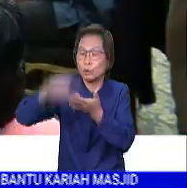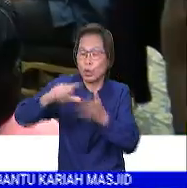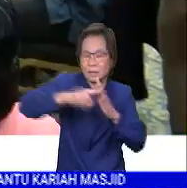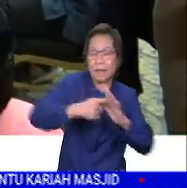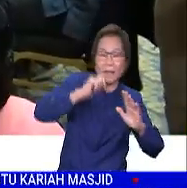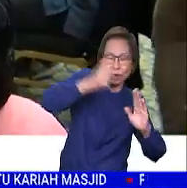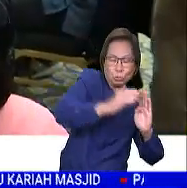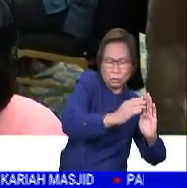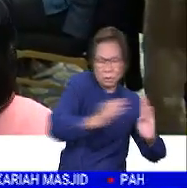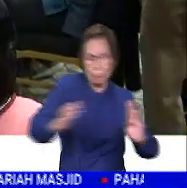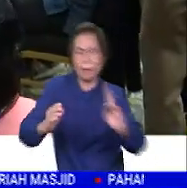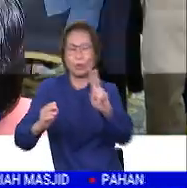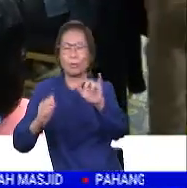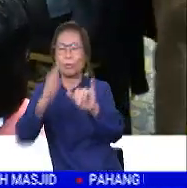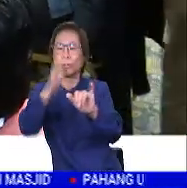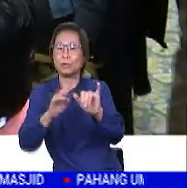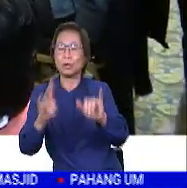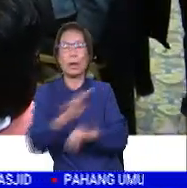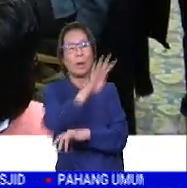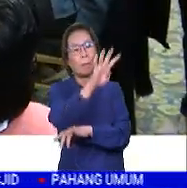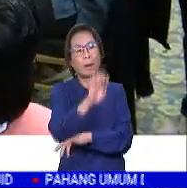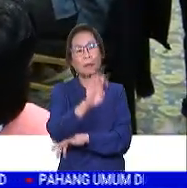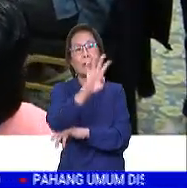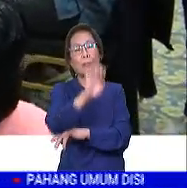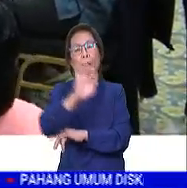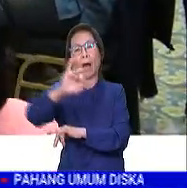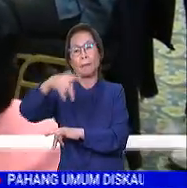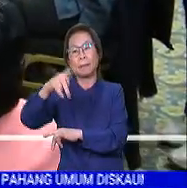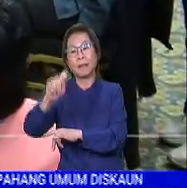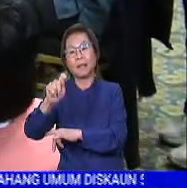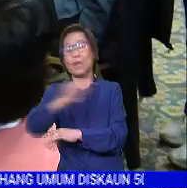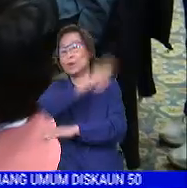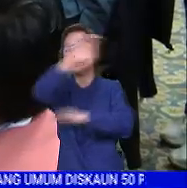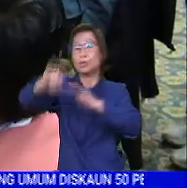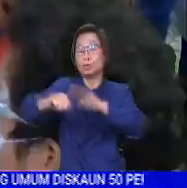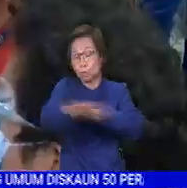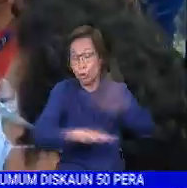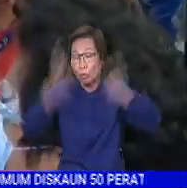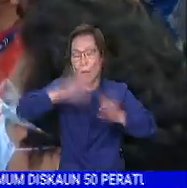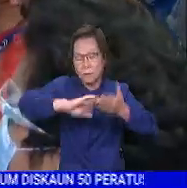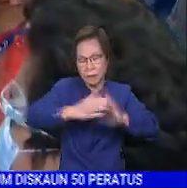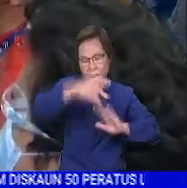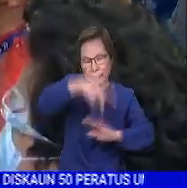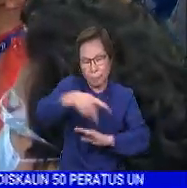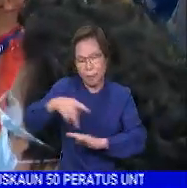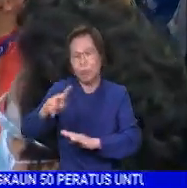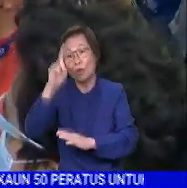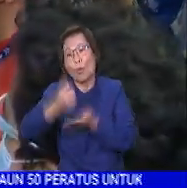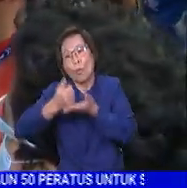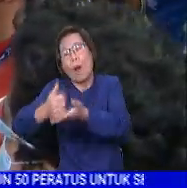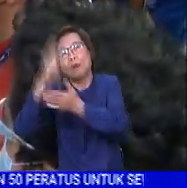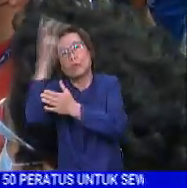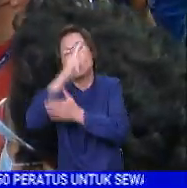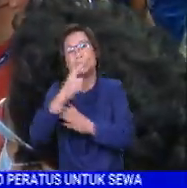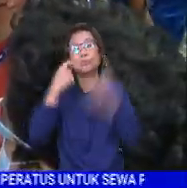sehingga 26juli sementara itu 40 IPT seluruh negara sudah dijadikan PV untuk membantu kerajaan